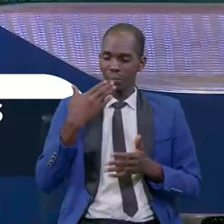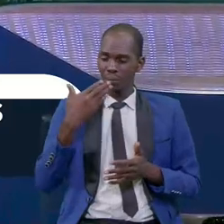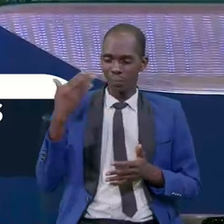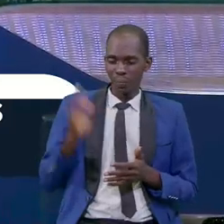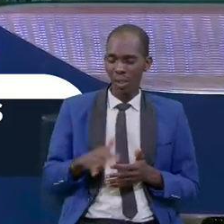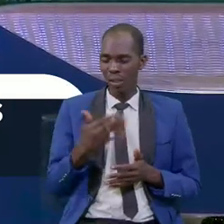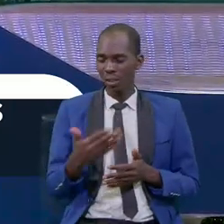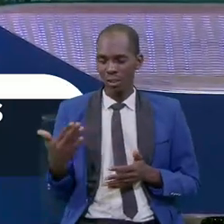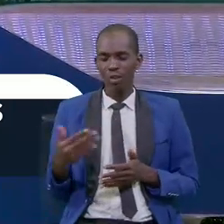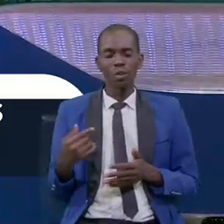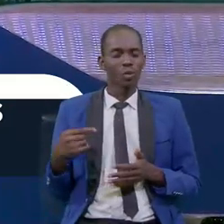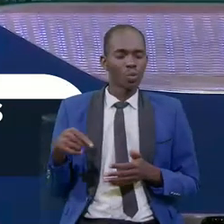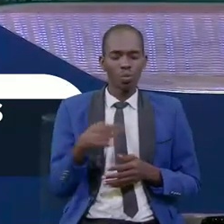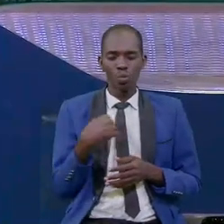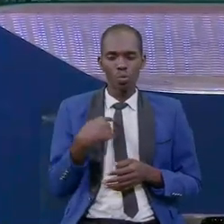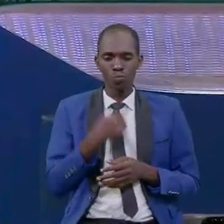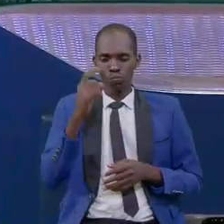cette impiété doit être